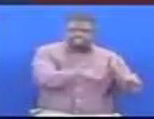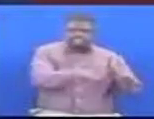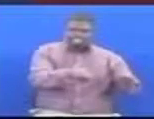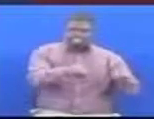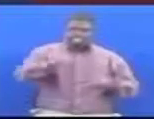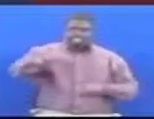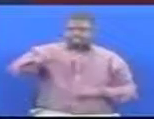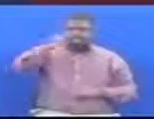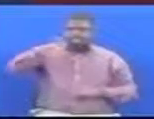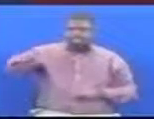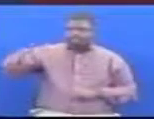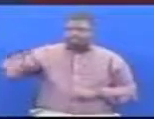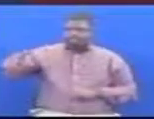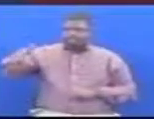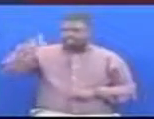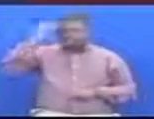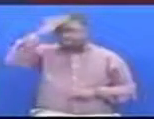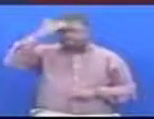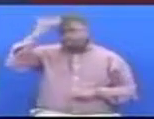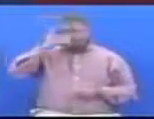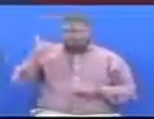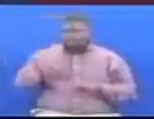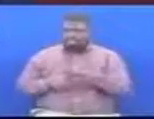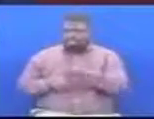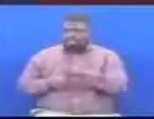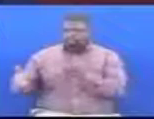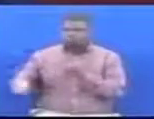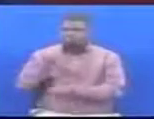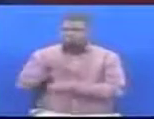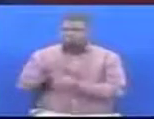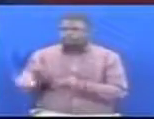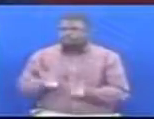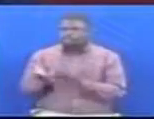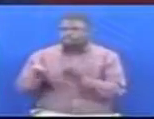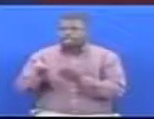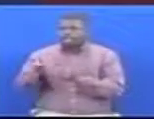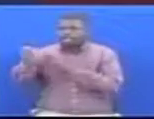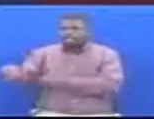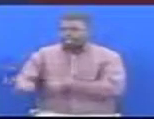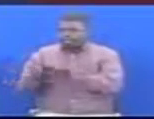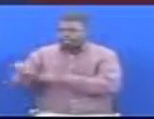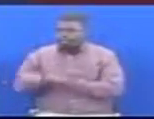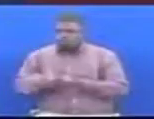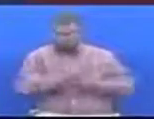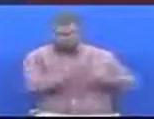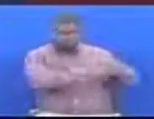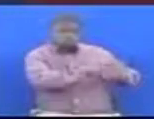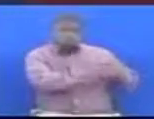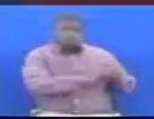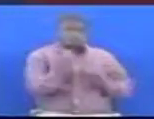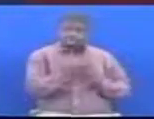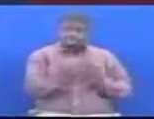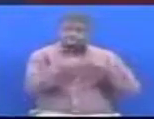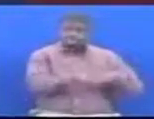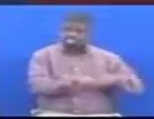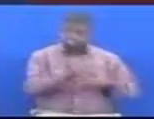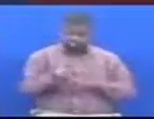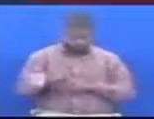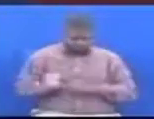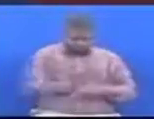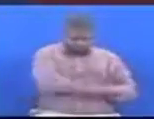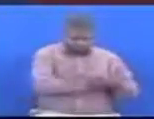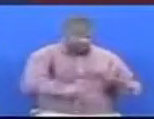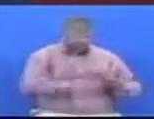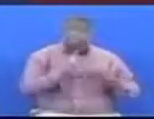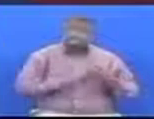wake katika kufanikisha maendeleo ya kilimo na viwanda nchini. Mwaka 93 Rais mstaafu Mheshimiwa Ali